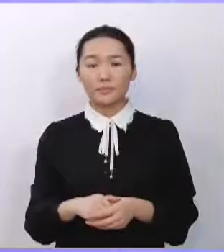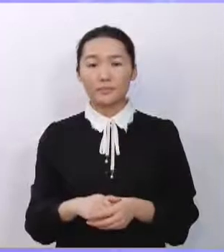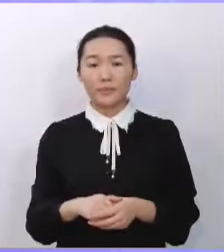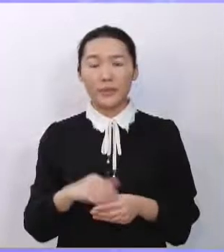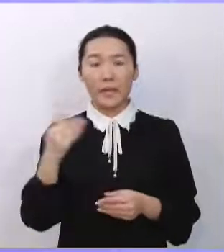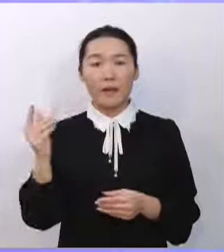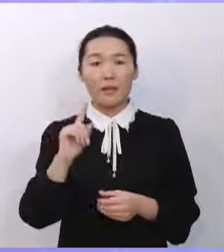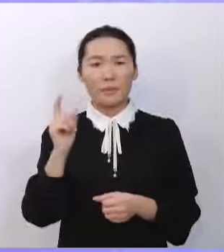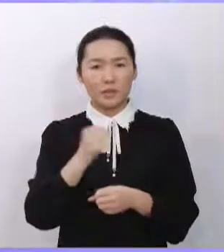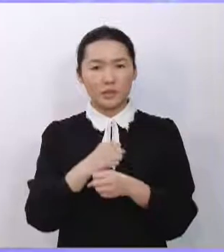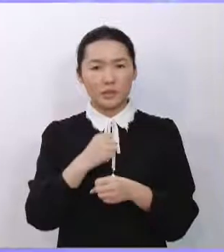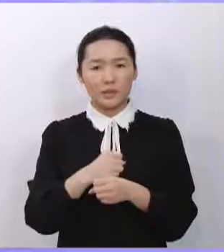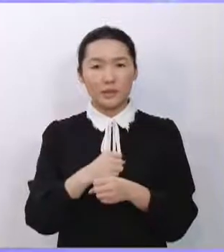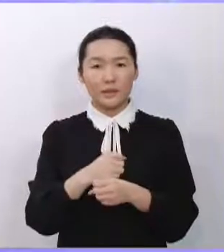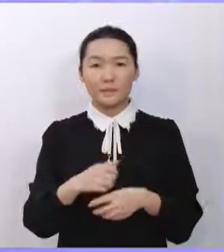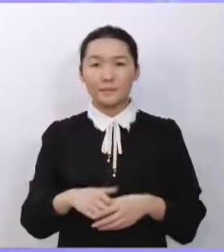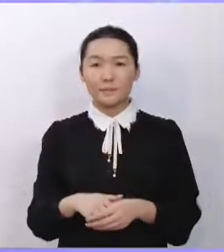Ал эмнеден жасалат?